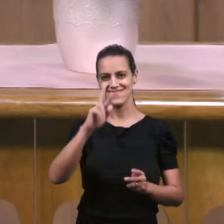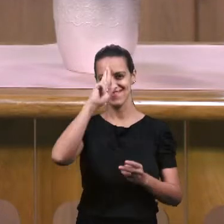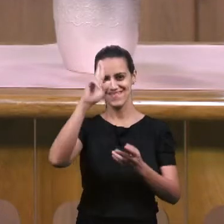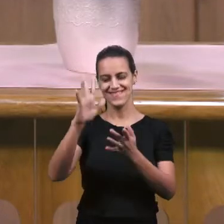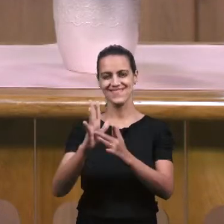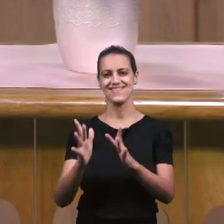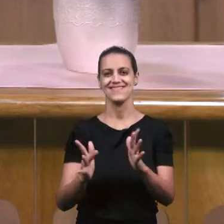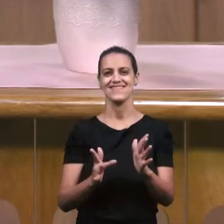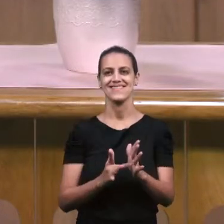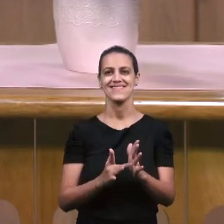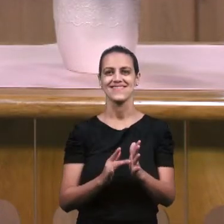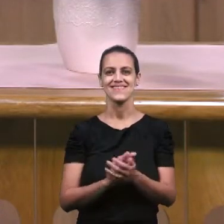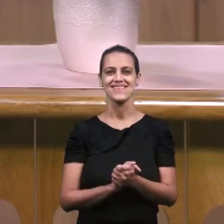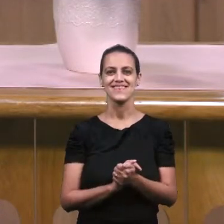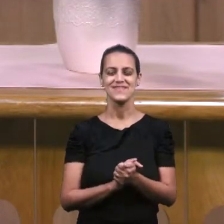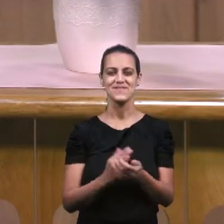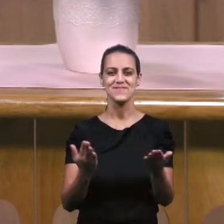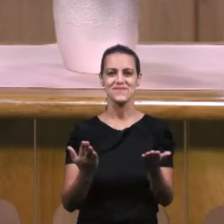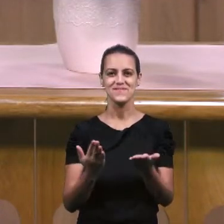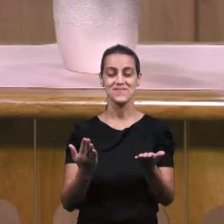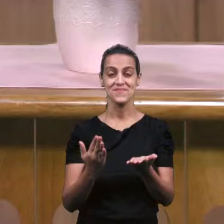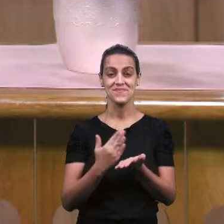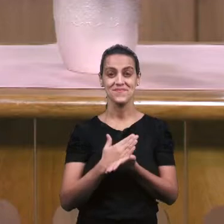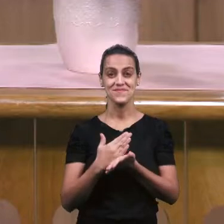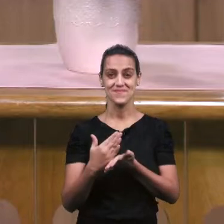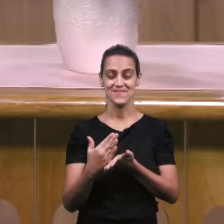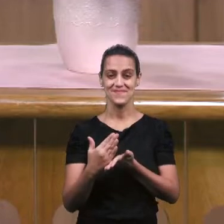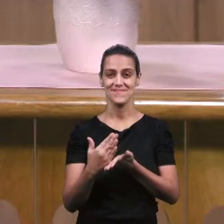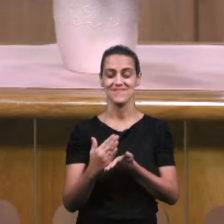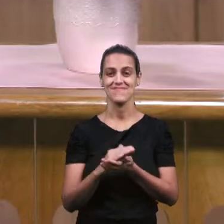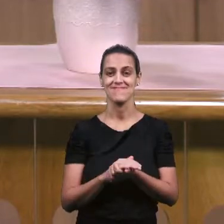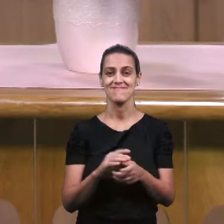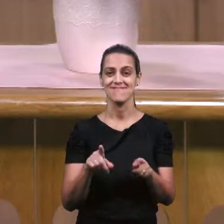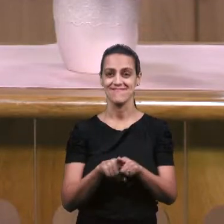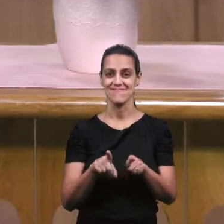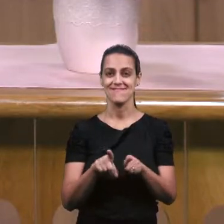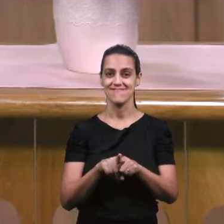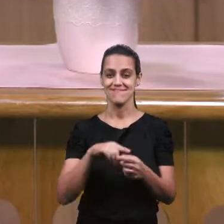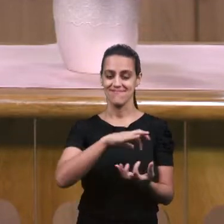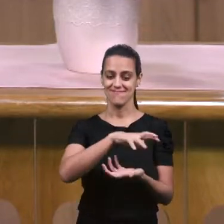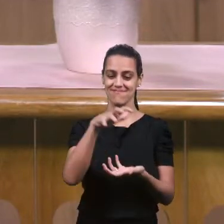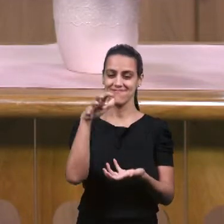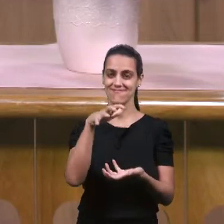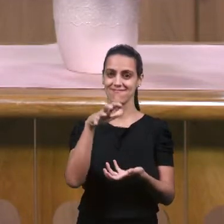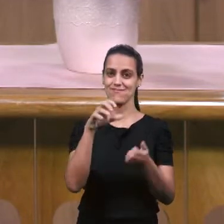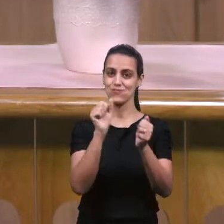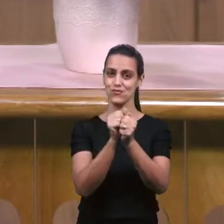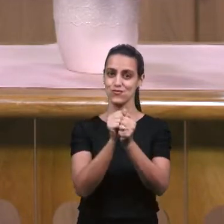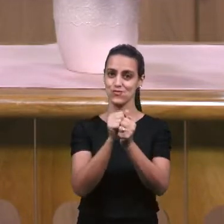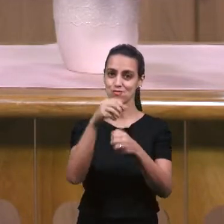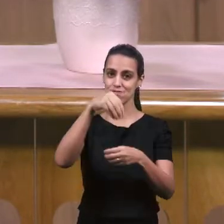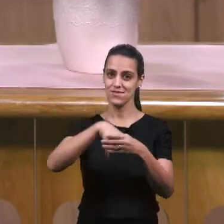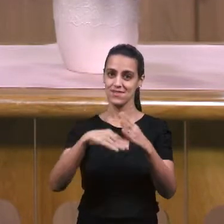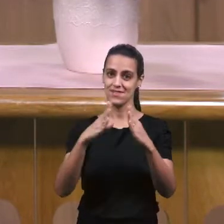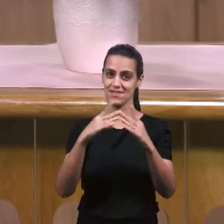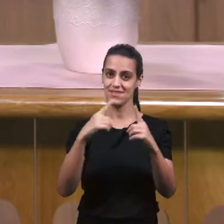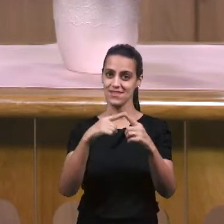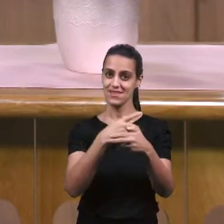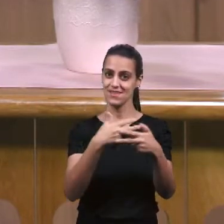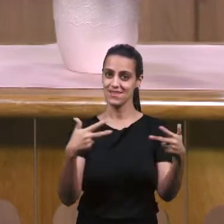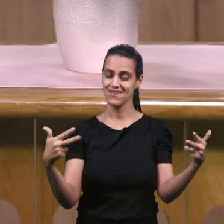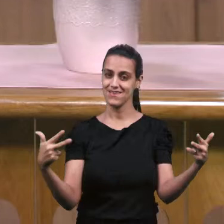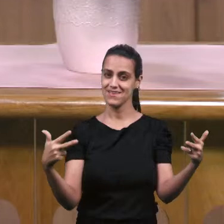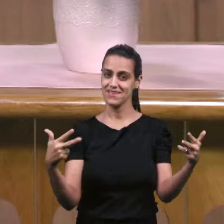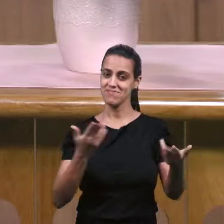Nous saluons à tous dans la paix du Seigneur Jésus. À partir de ce moment, nous entrons aussi en réseau avec